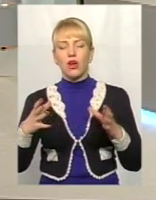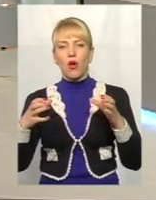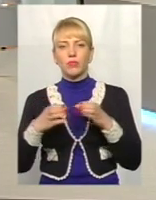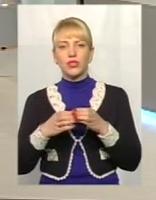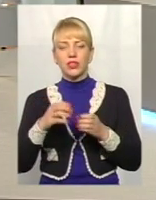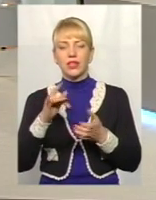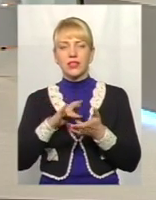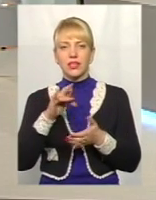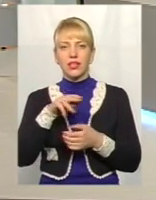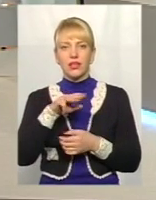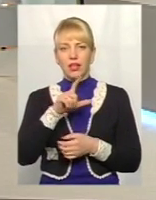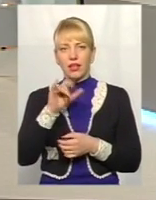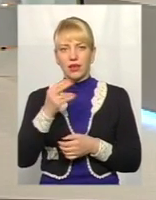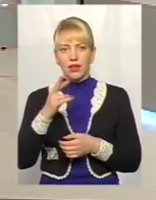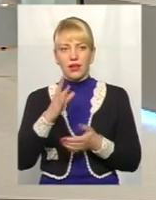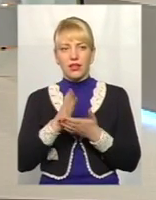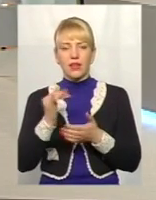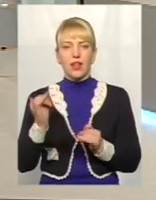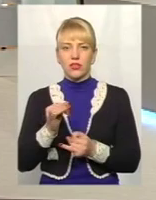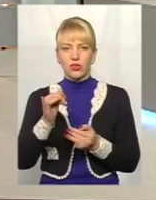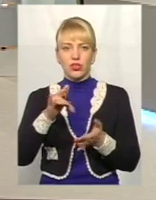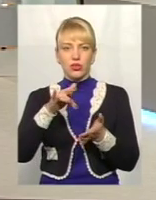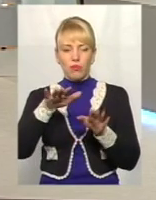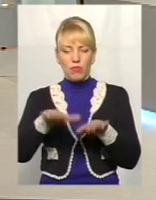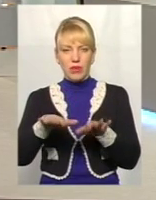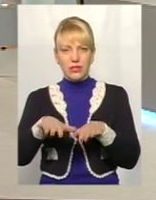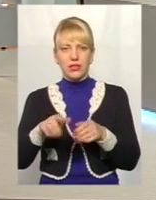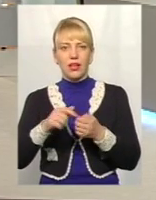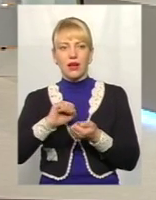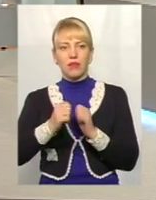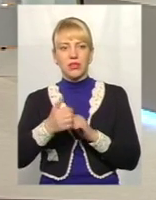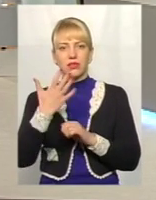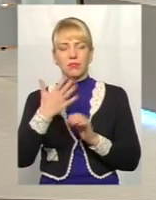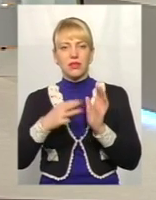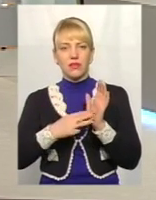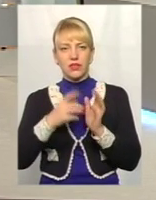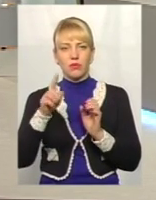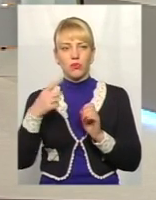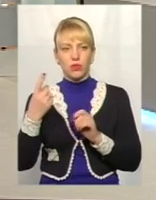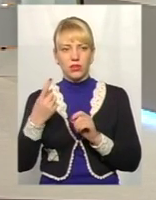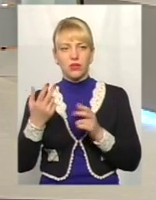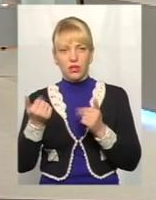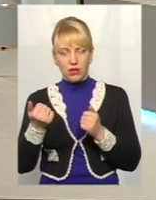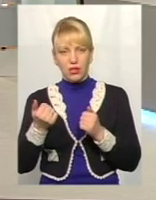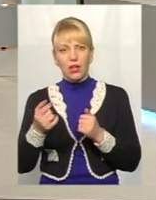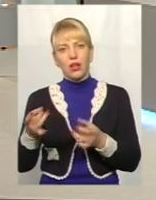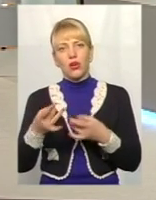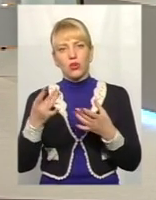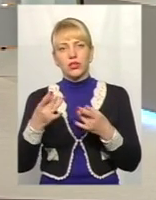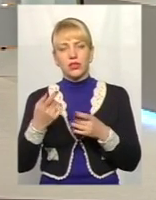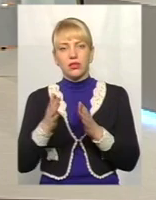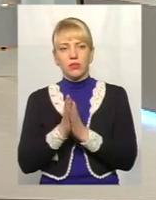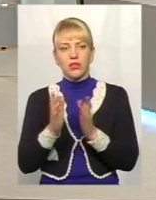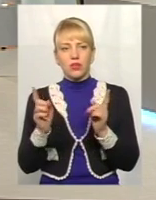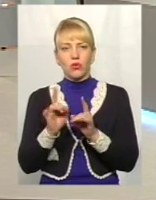Тхія знаходиться теж на історичному місці, так, наскільки я знаю? Кам'янецька, 58/1, так? Так. Розкажіть історію коротко.